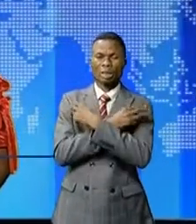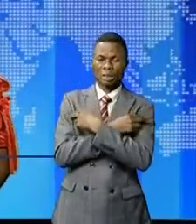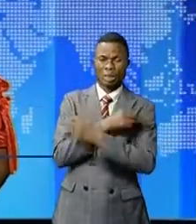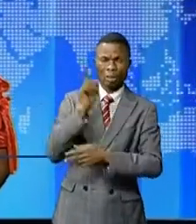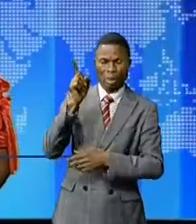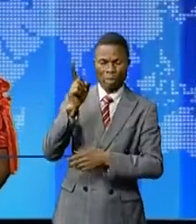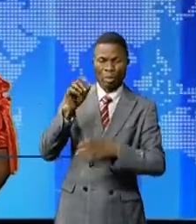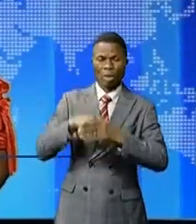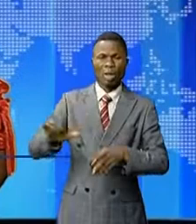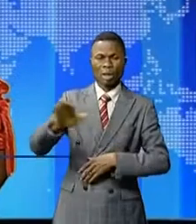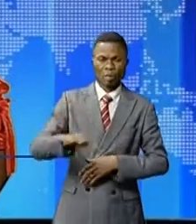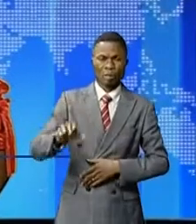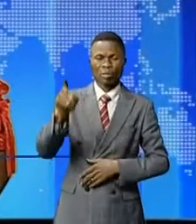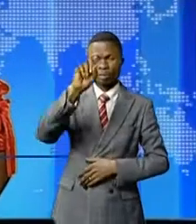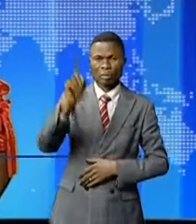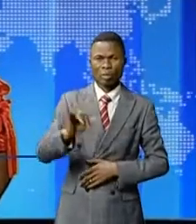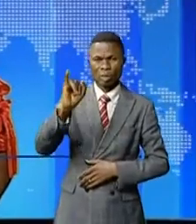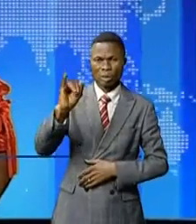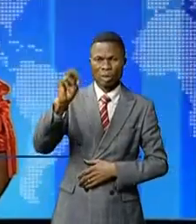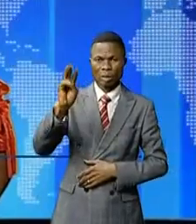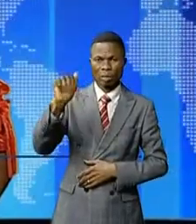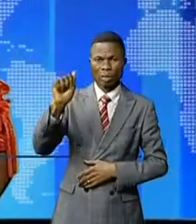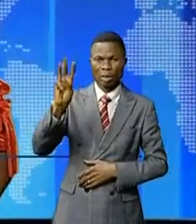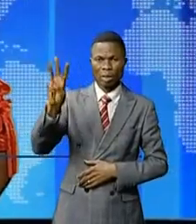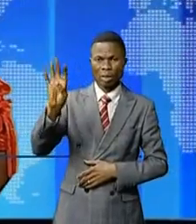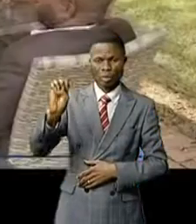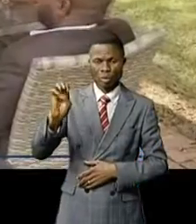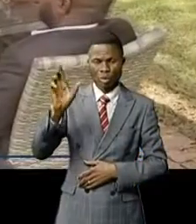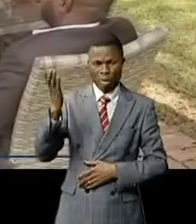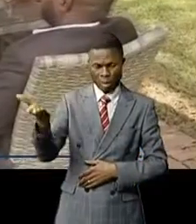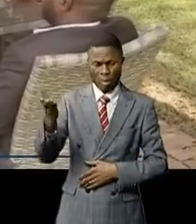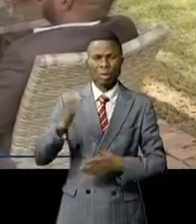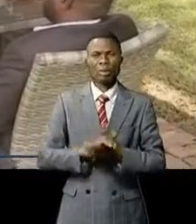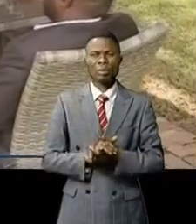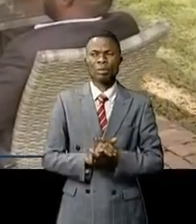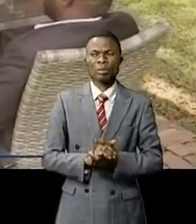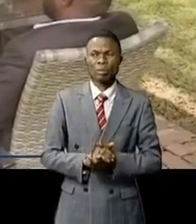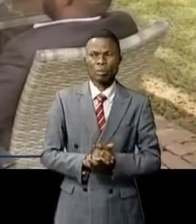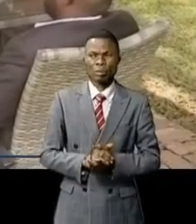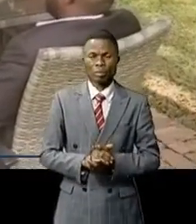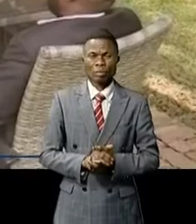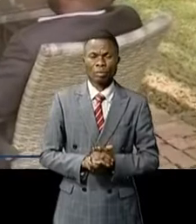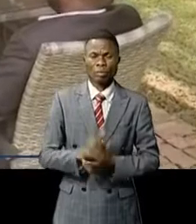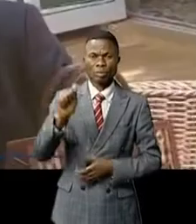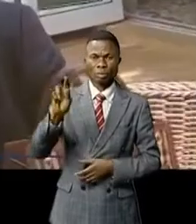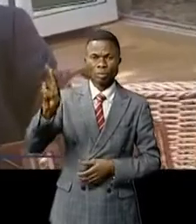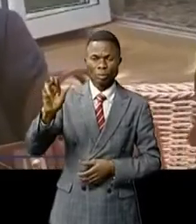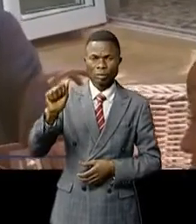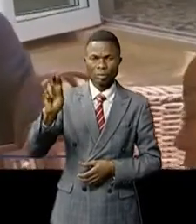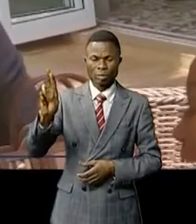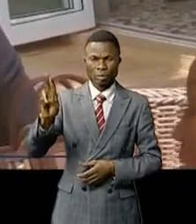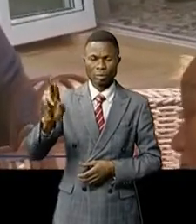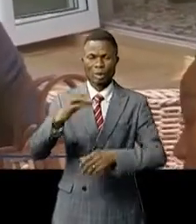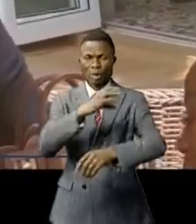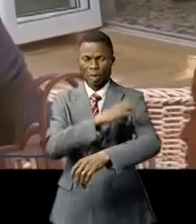récent séjour au pays de Robert Mugabe. Reportage Betty Amani. En séjour à Harare, capitale du